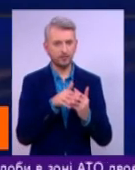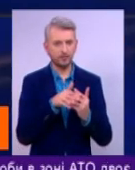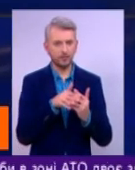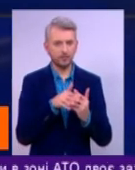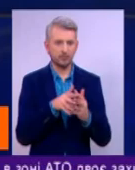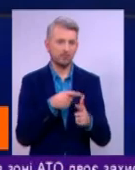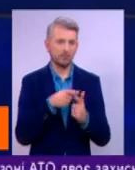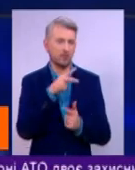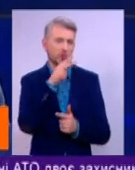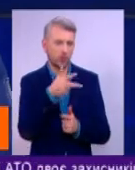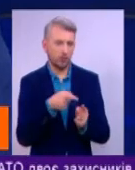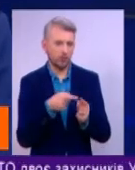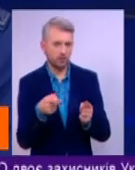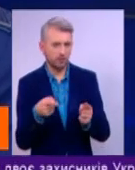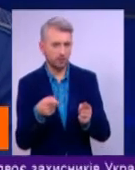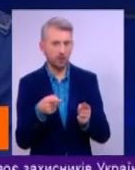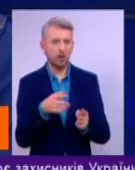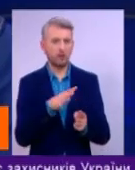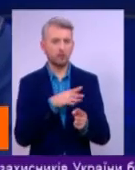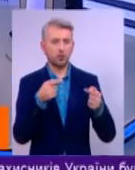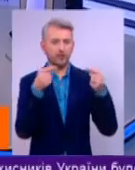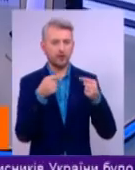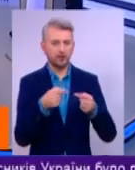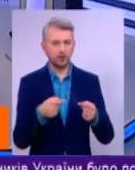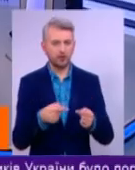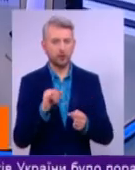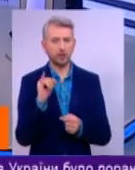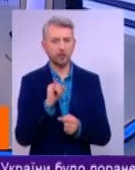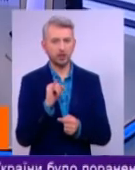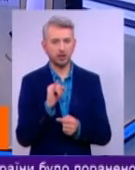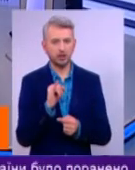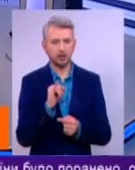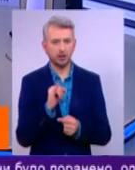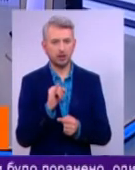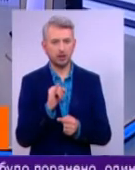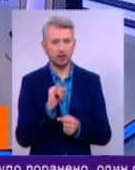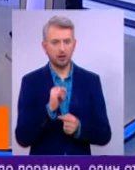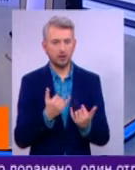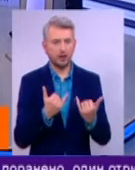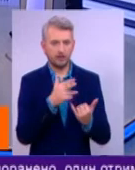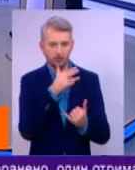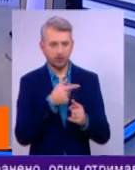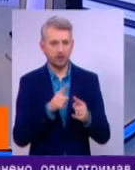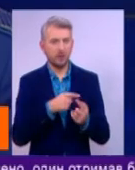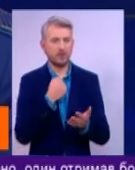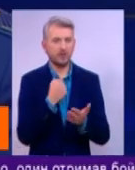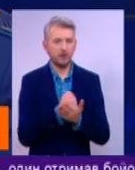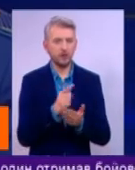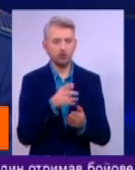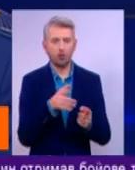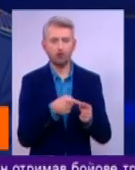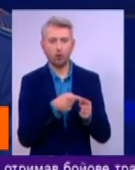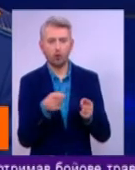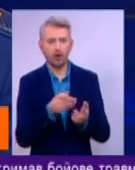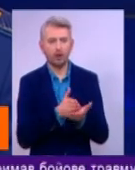4 років, ну, скажімо, було визначено, і по цей час це підтверджується, що строкова